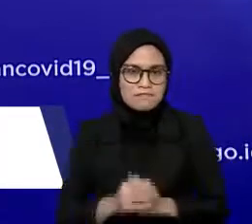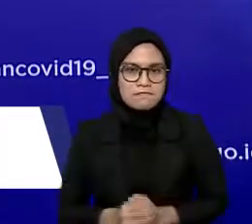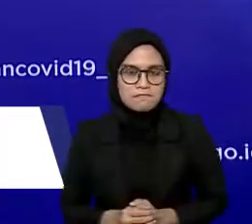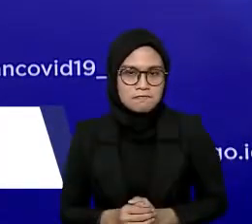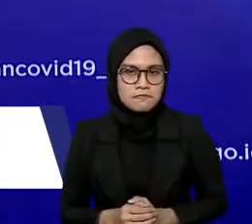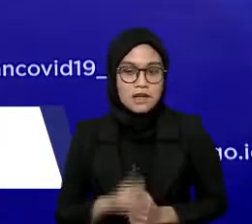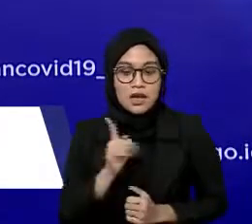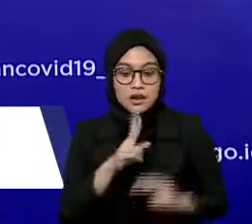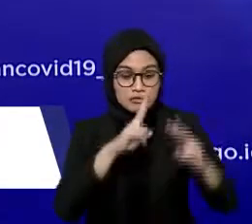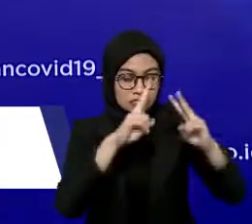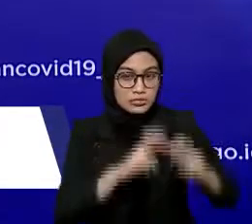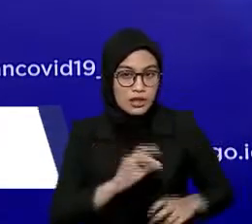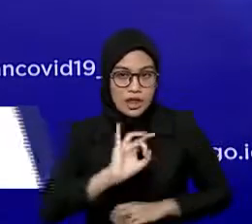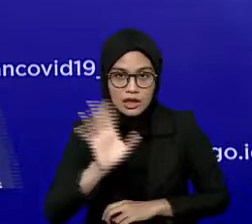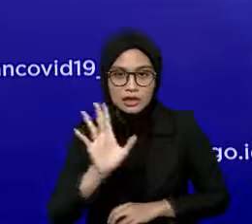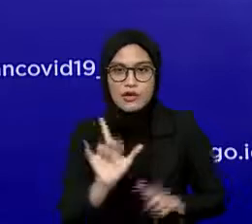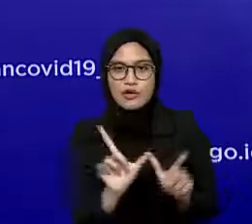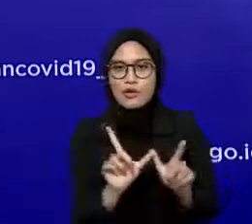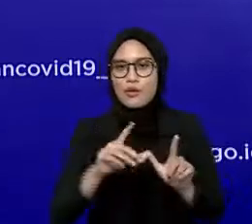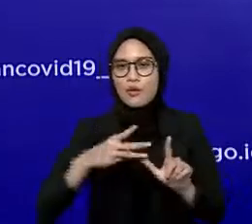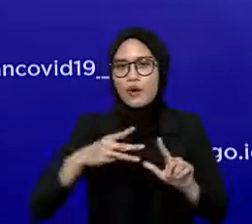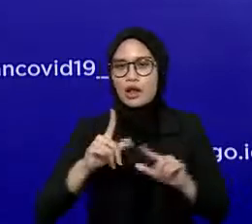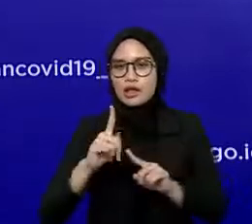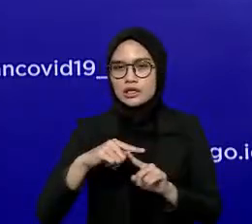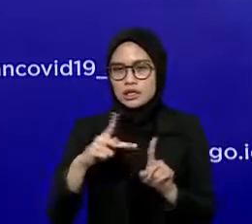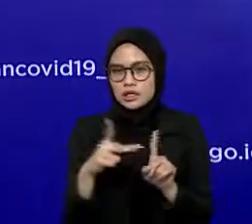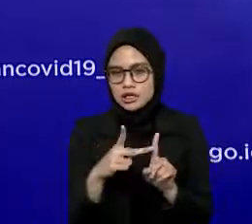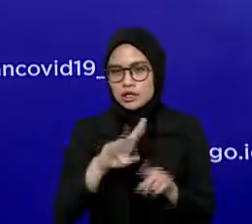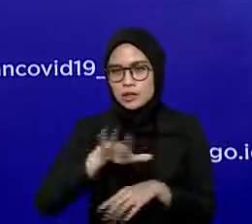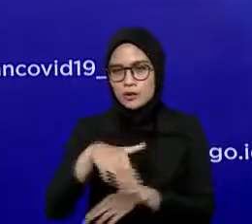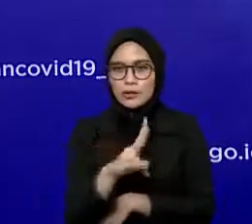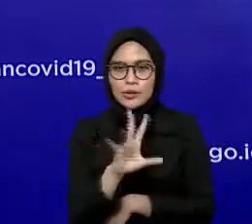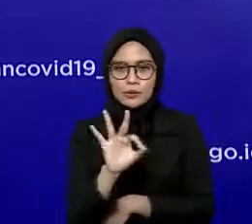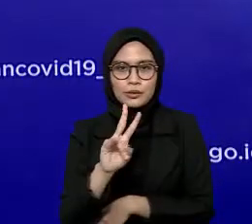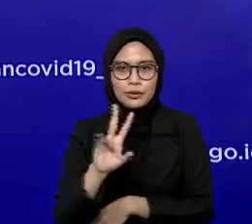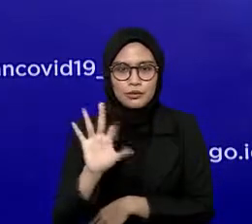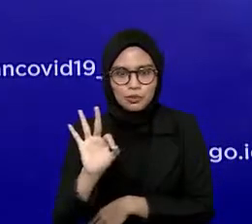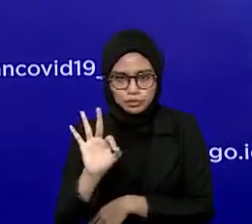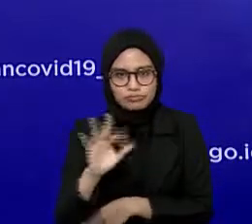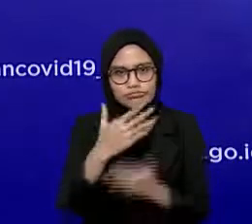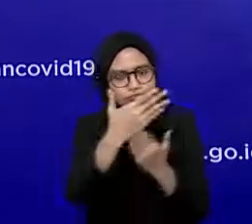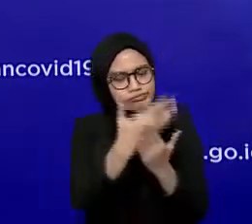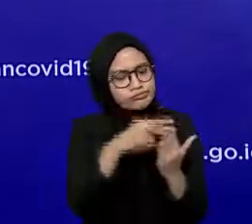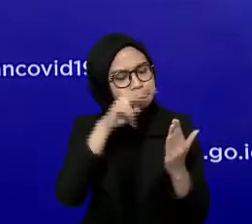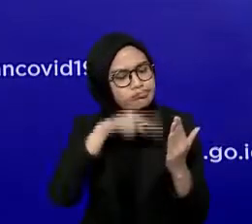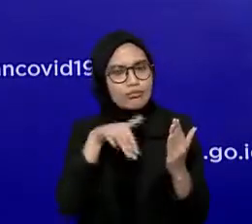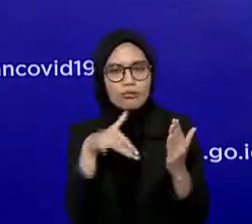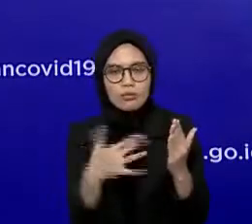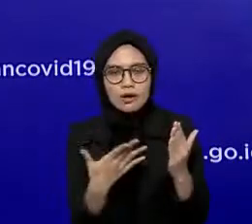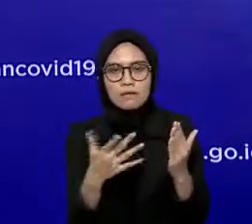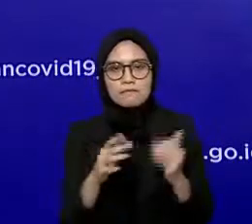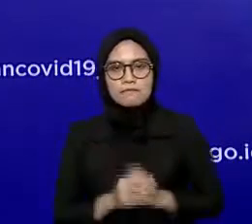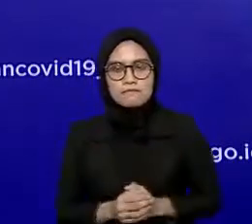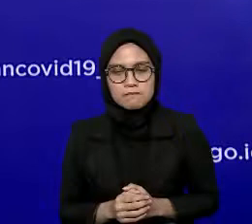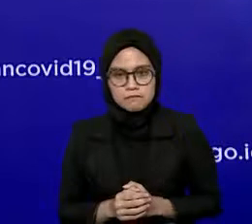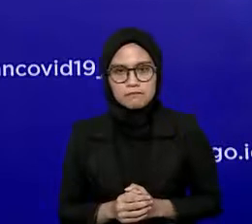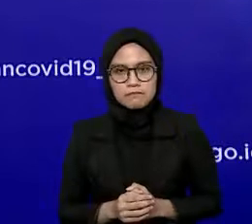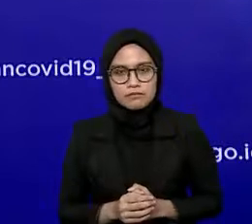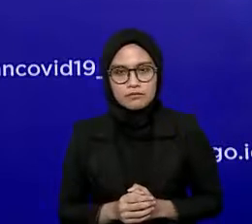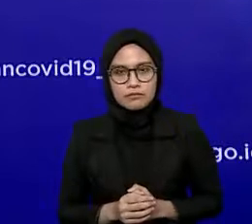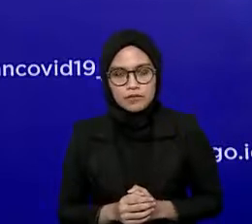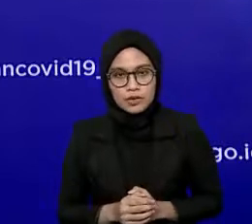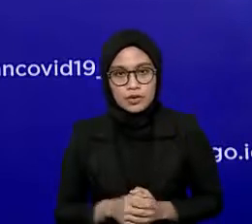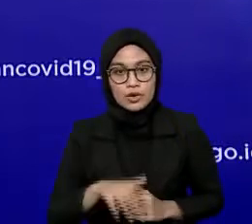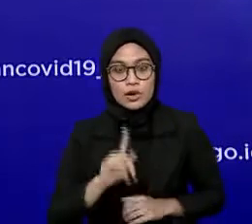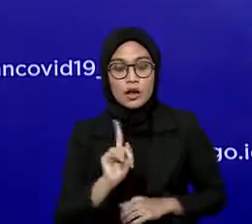publikasi Wells tahun 2020 yang menyebutkan probabilitas lolosnya orang positif dengan